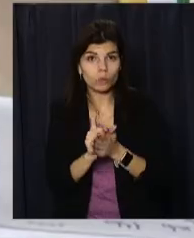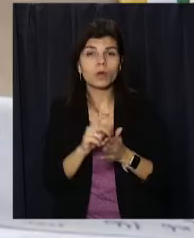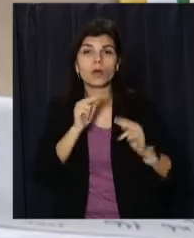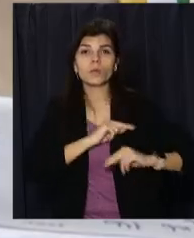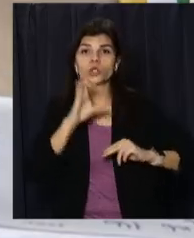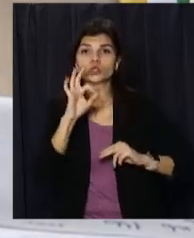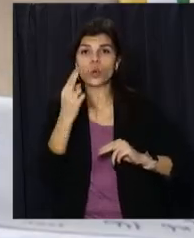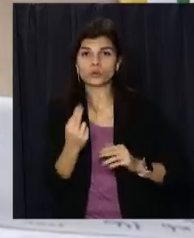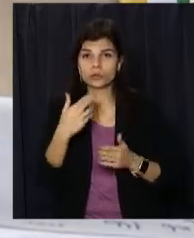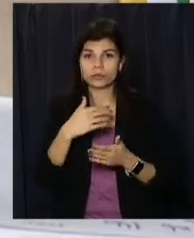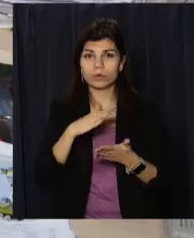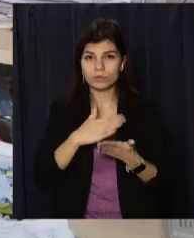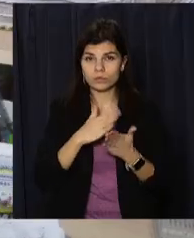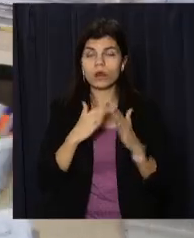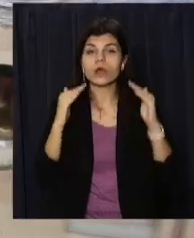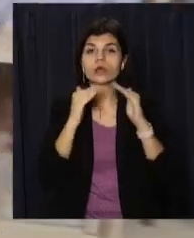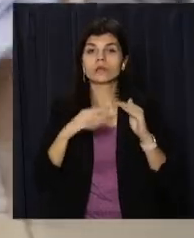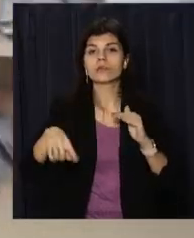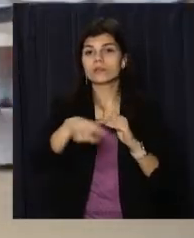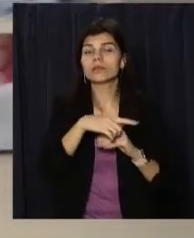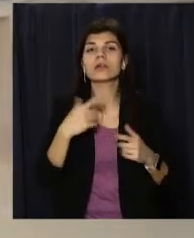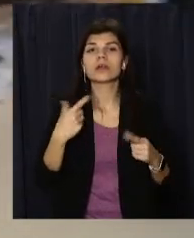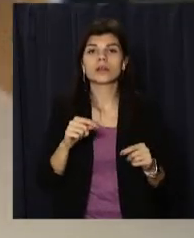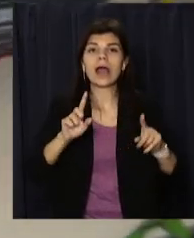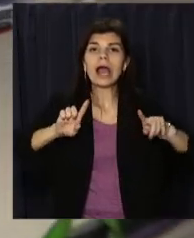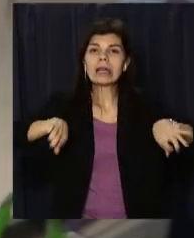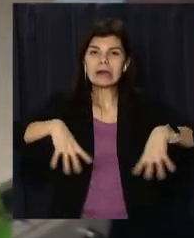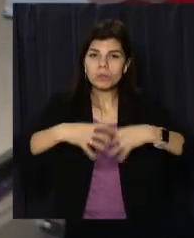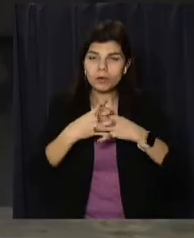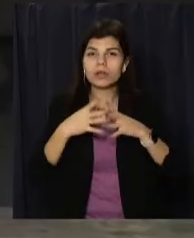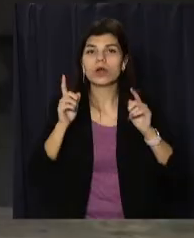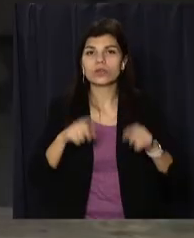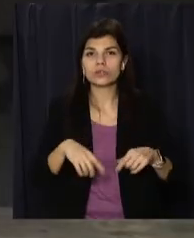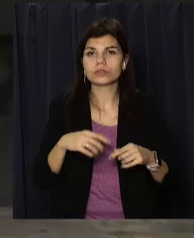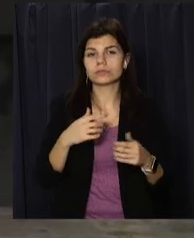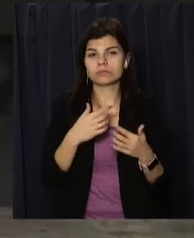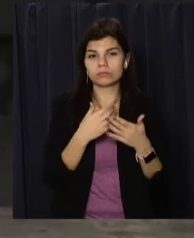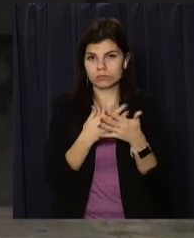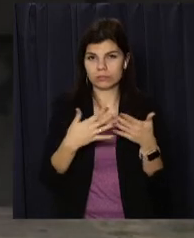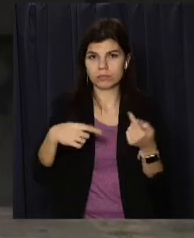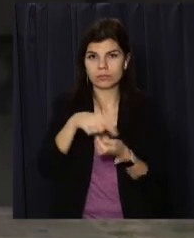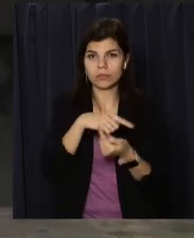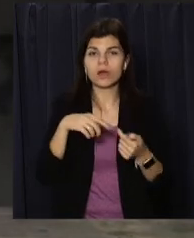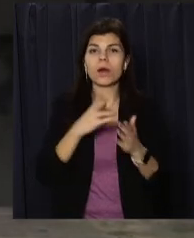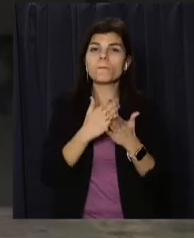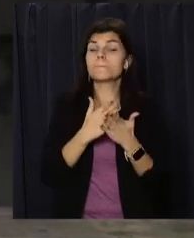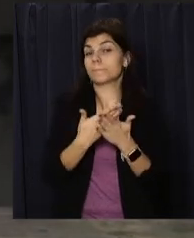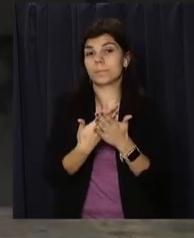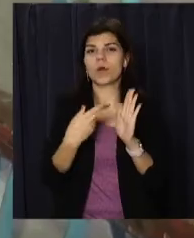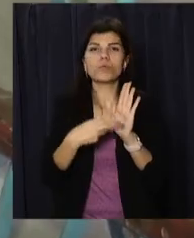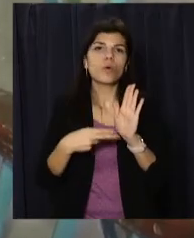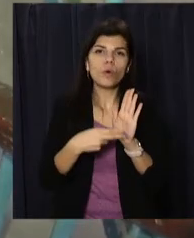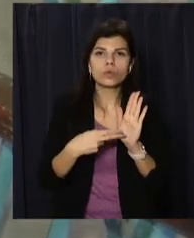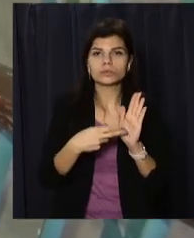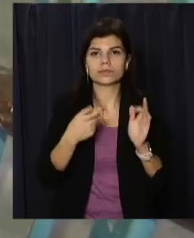працівники соцустанов, закладів, які надають послуги з реабілітації, а також стратегічних підприємств, зокрема «Укрзалізниця».